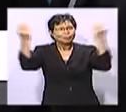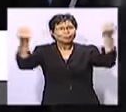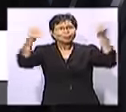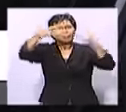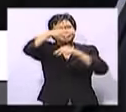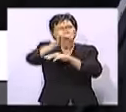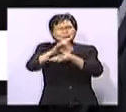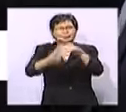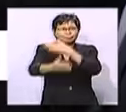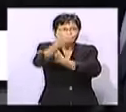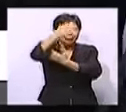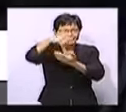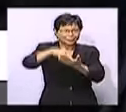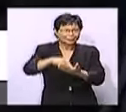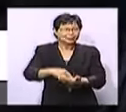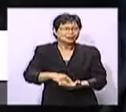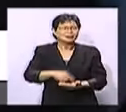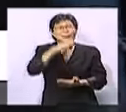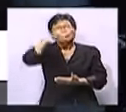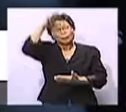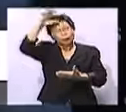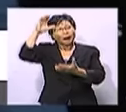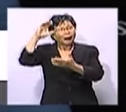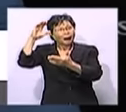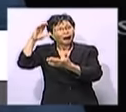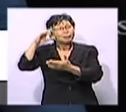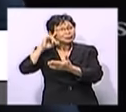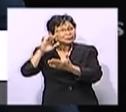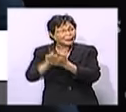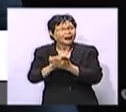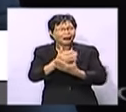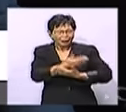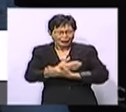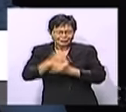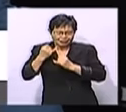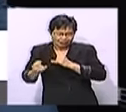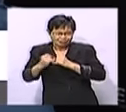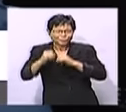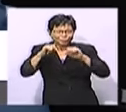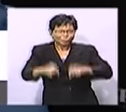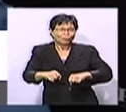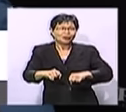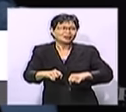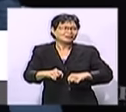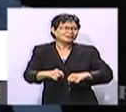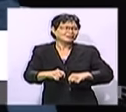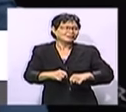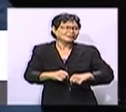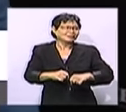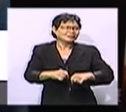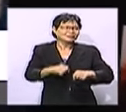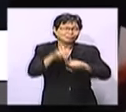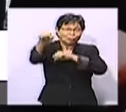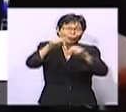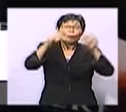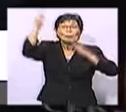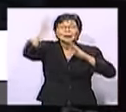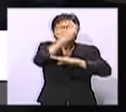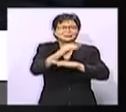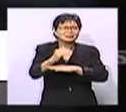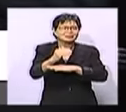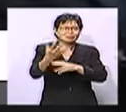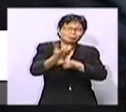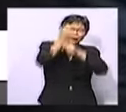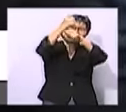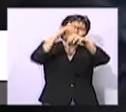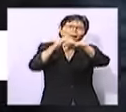sidang media pagi tadi. Mereka yakin anak bongsu mereka tidak akan mengecewakan peminat tinju tanah air sekaligus merajai gelanggang Ahad